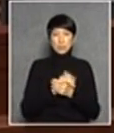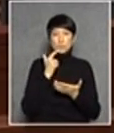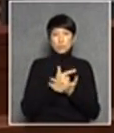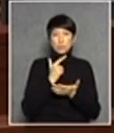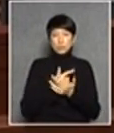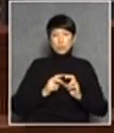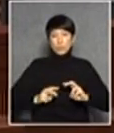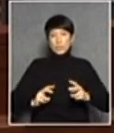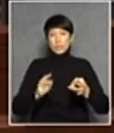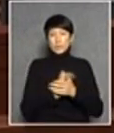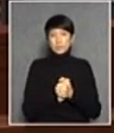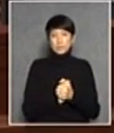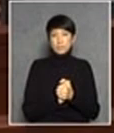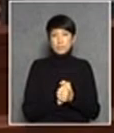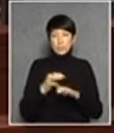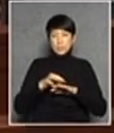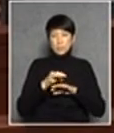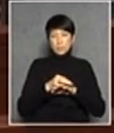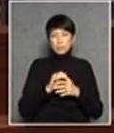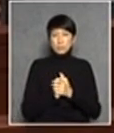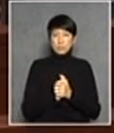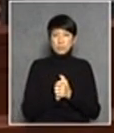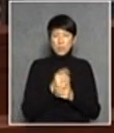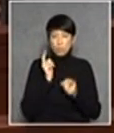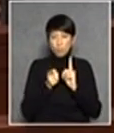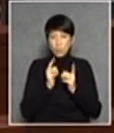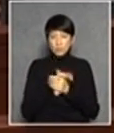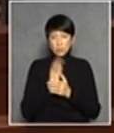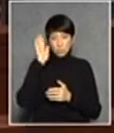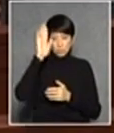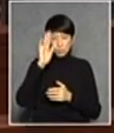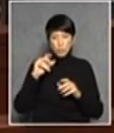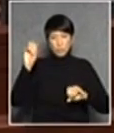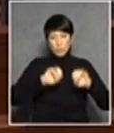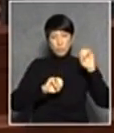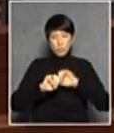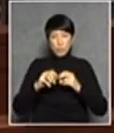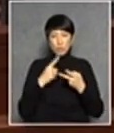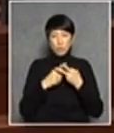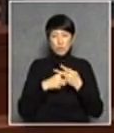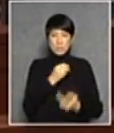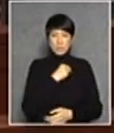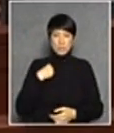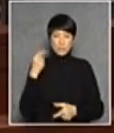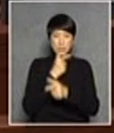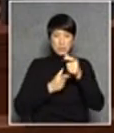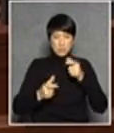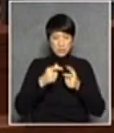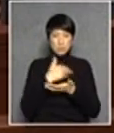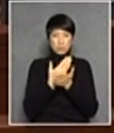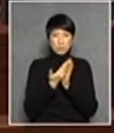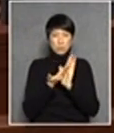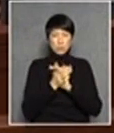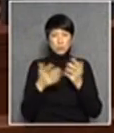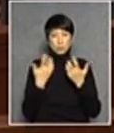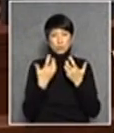展嘅產業金融業或者係未來喺科學工程、醫學、經濟學等等，數